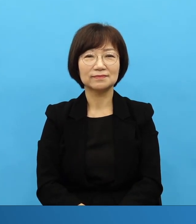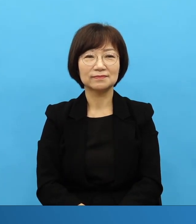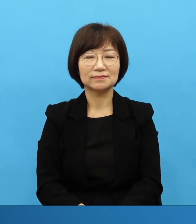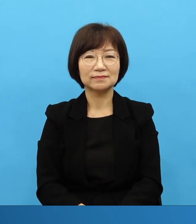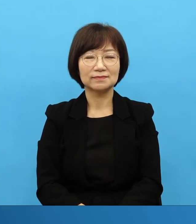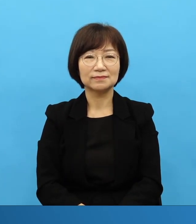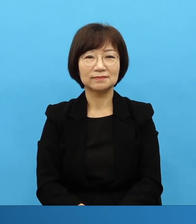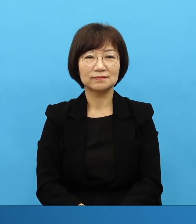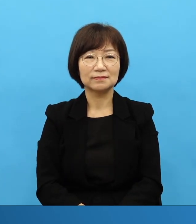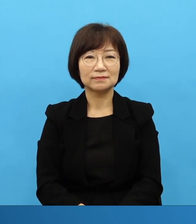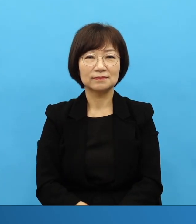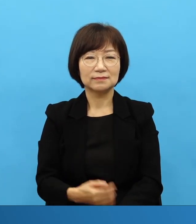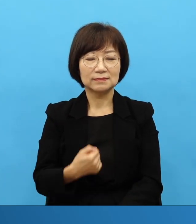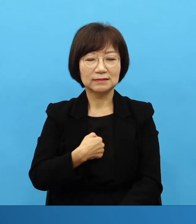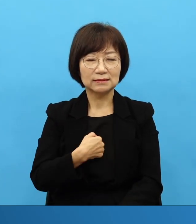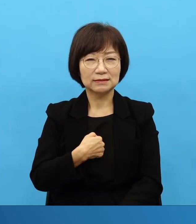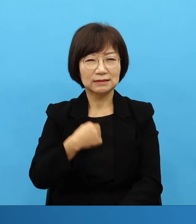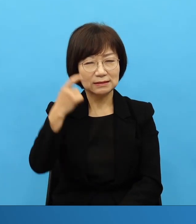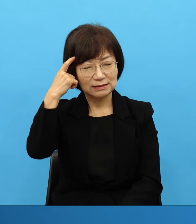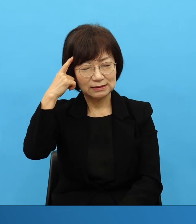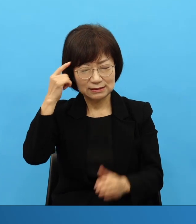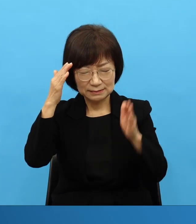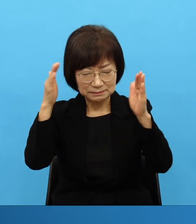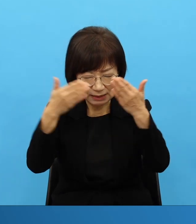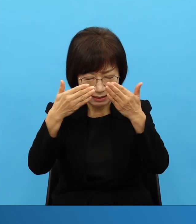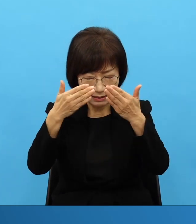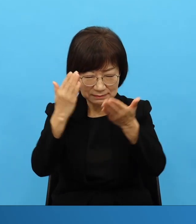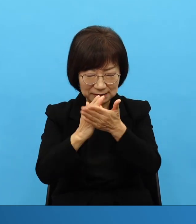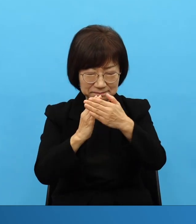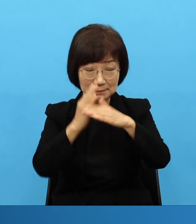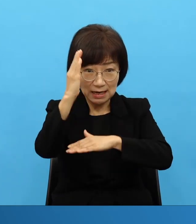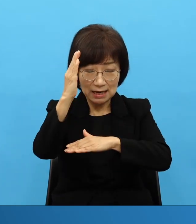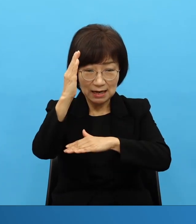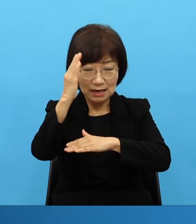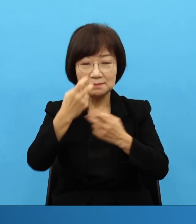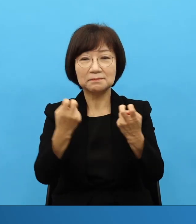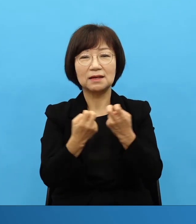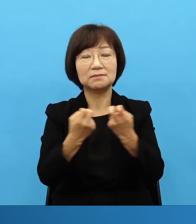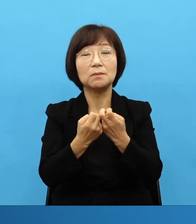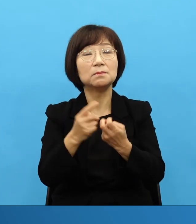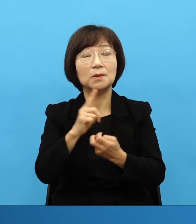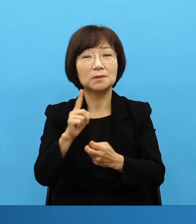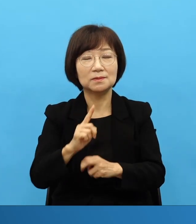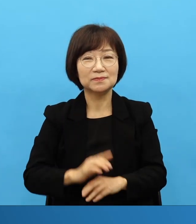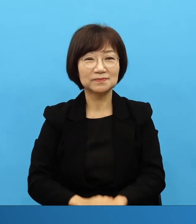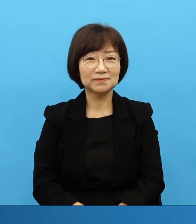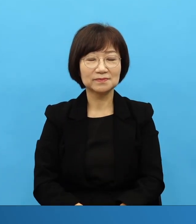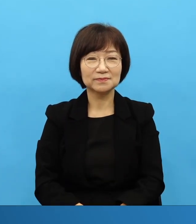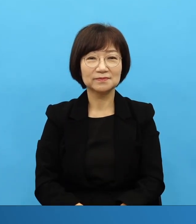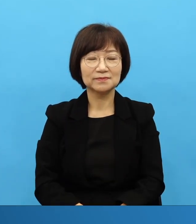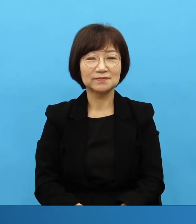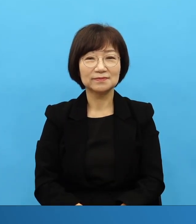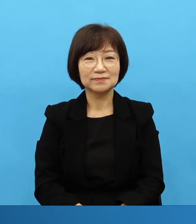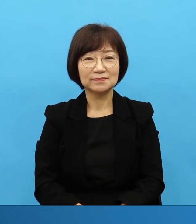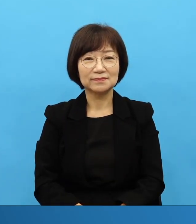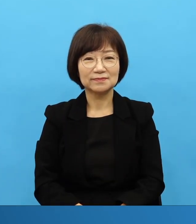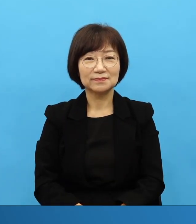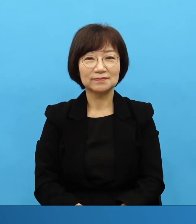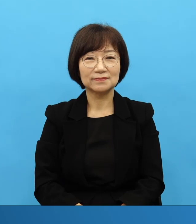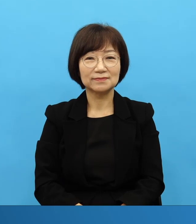넘어서는 데는 아주 간단합니다, 사실은. And actually speaking, it's very easy to overcome this barrier. 저는